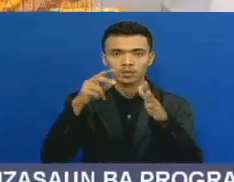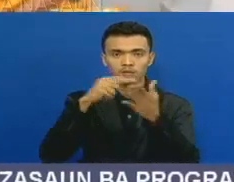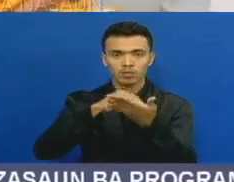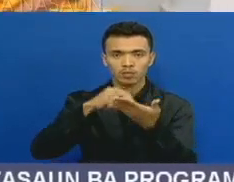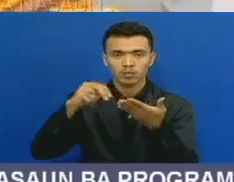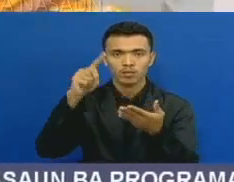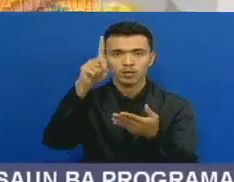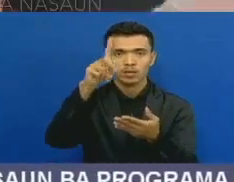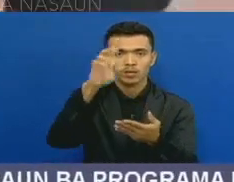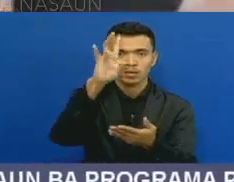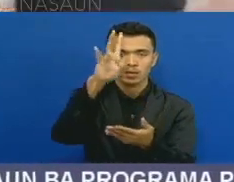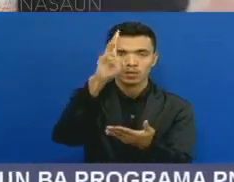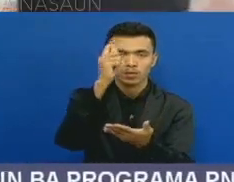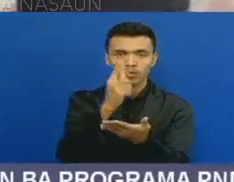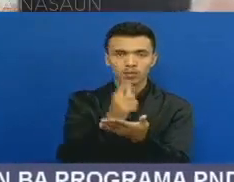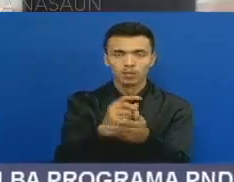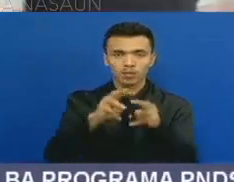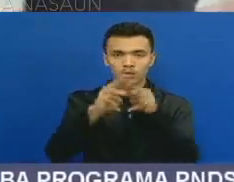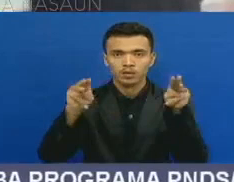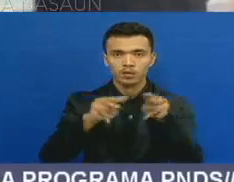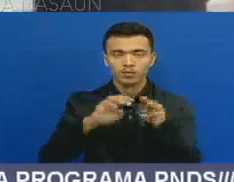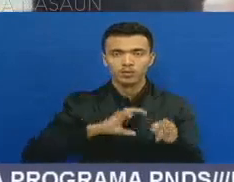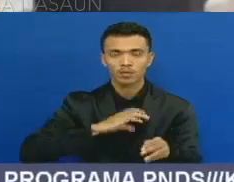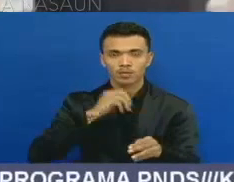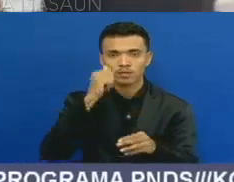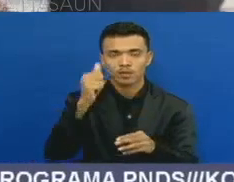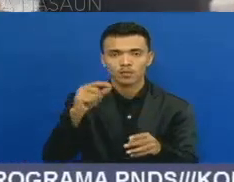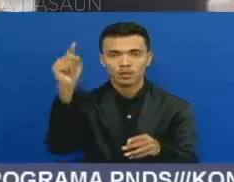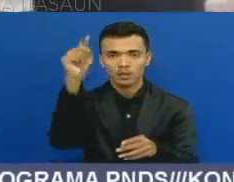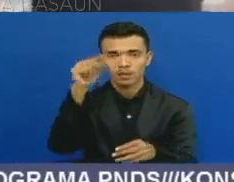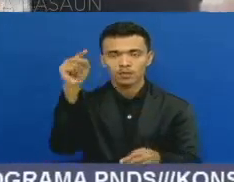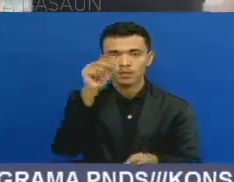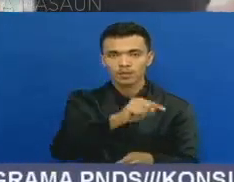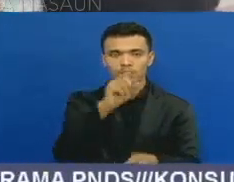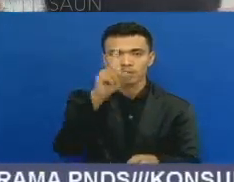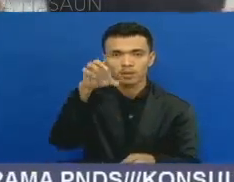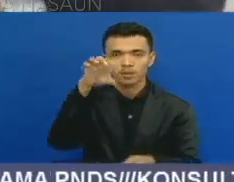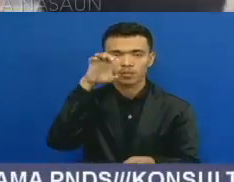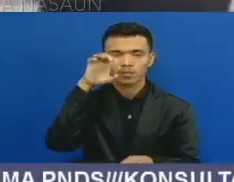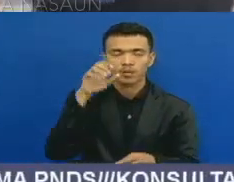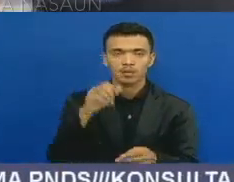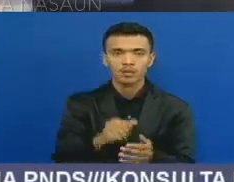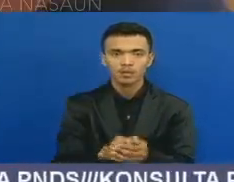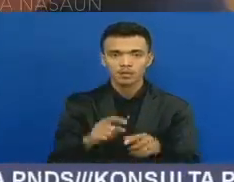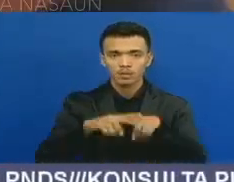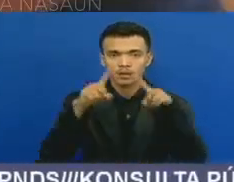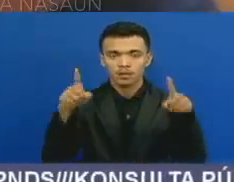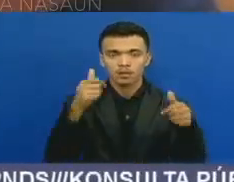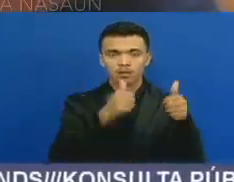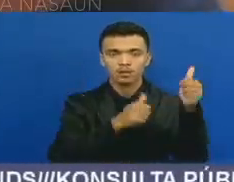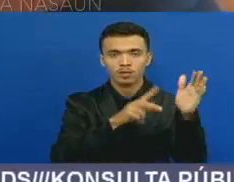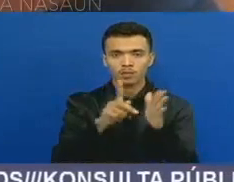besi krihun hitu. Município Cova Lima consegue atingir 1% atus idaresin, mas betuir plano